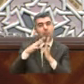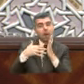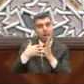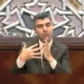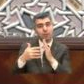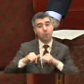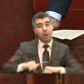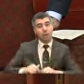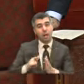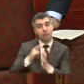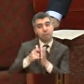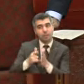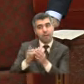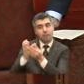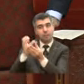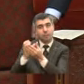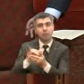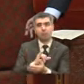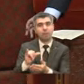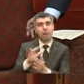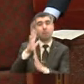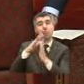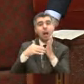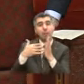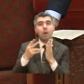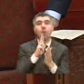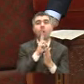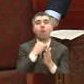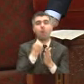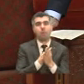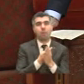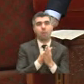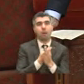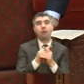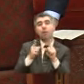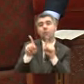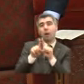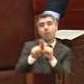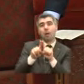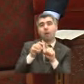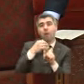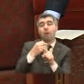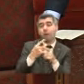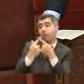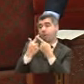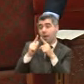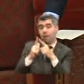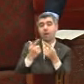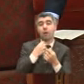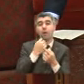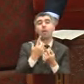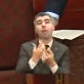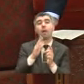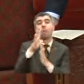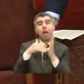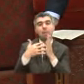والماء، هذا برنامج حكومي عنده امتداد بطبيعة الحال، لأن تيرجع الأول برنامج وطني للطرق القروية